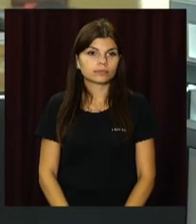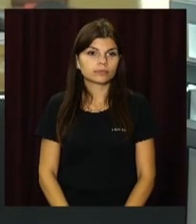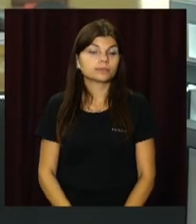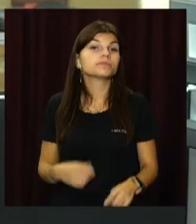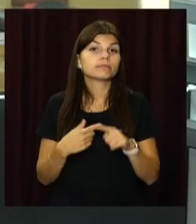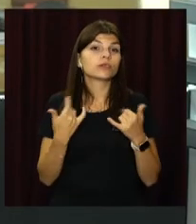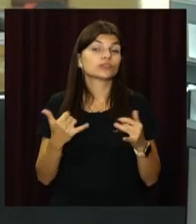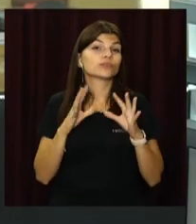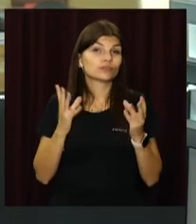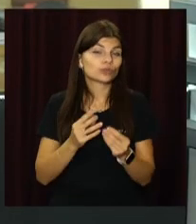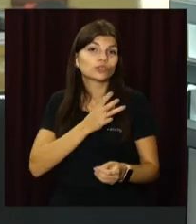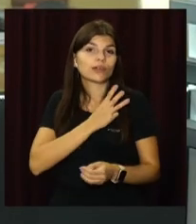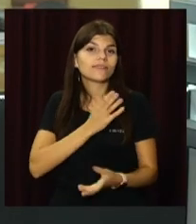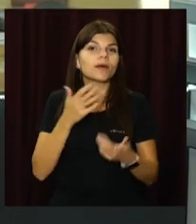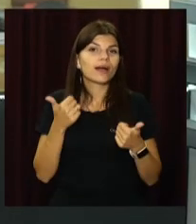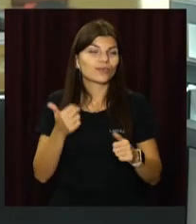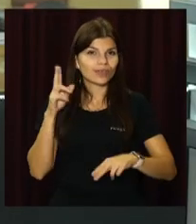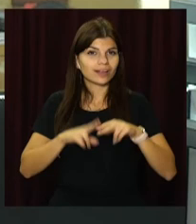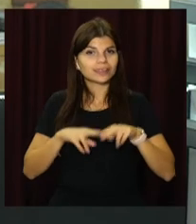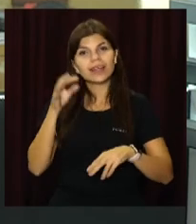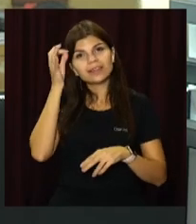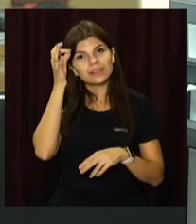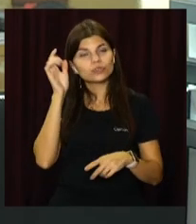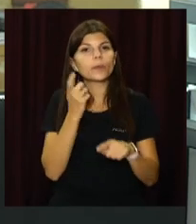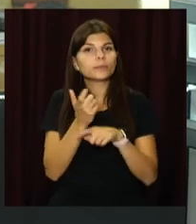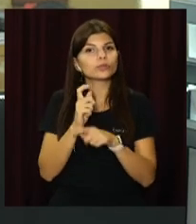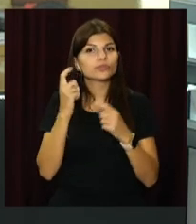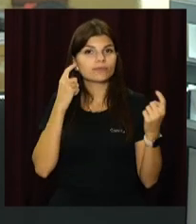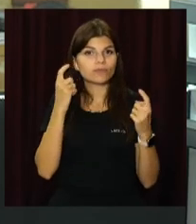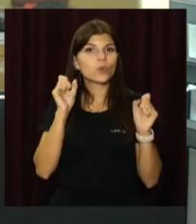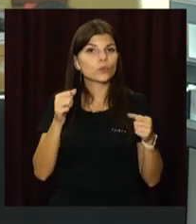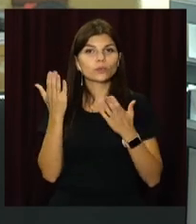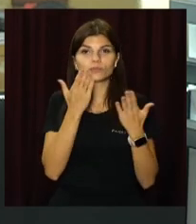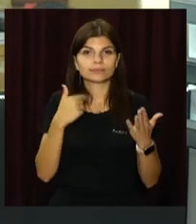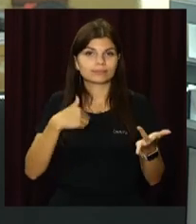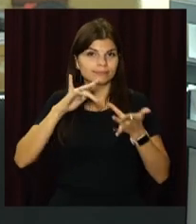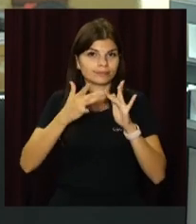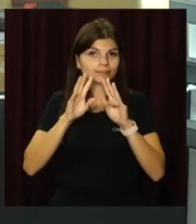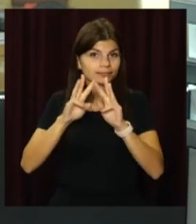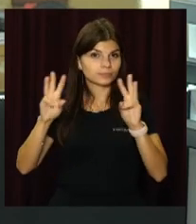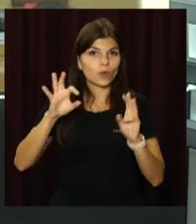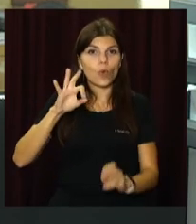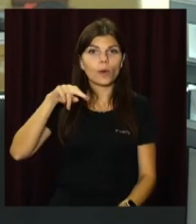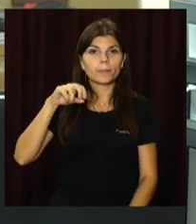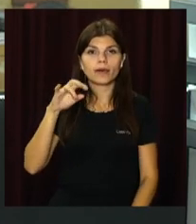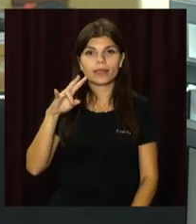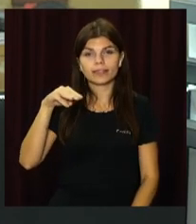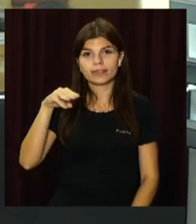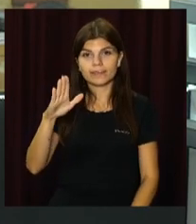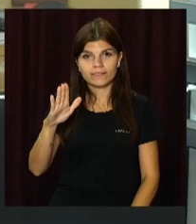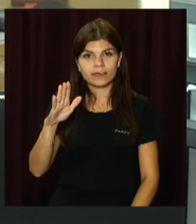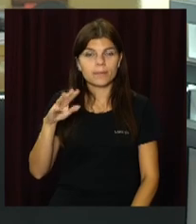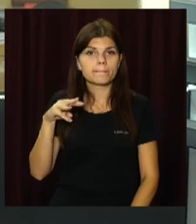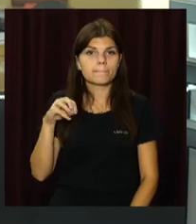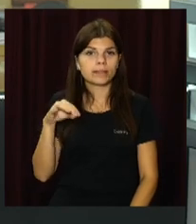На цьому у мене все. Бажаю вам гарного настрою. Нагадую, більше інформації можна прочитати на нашому сайті